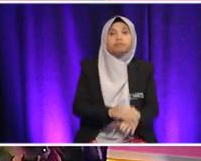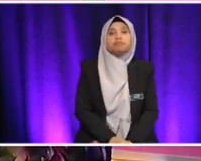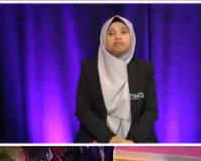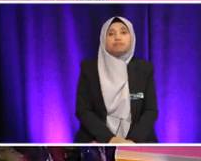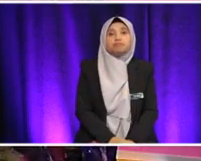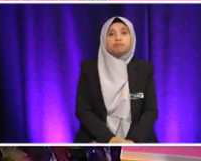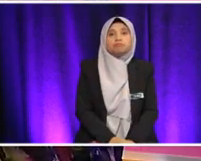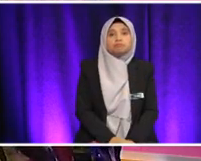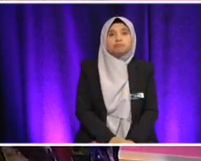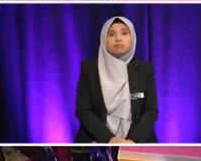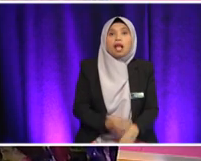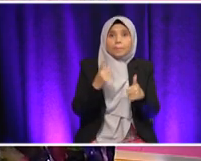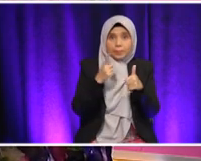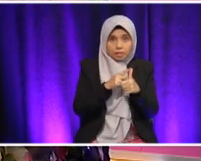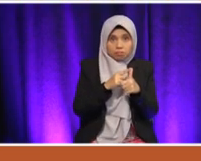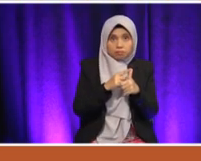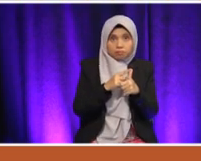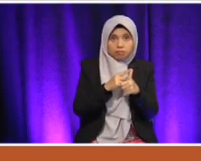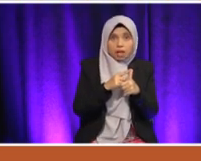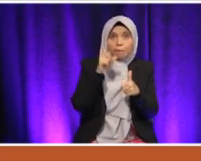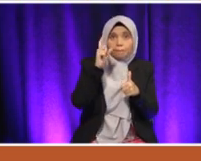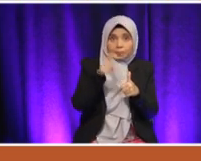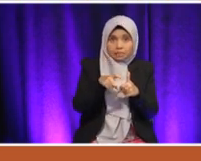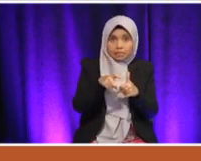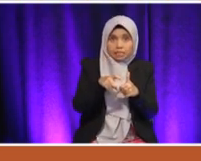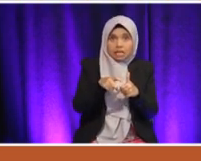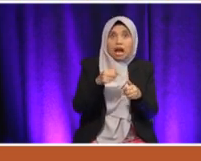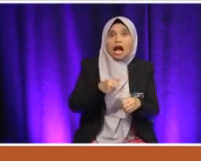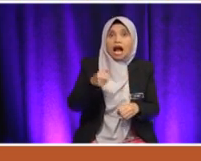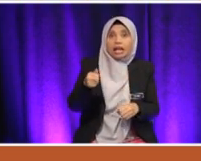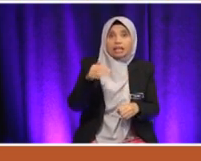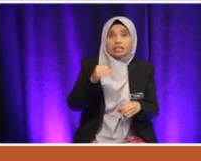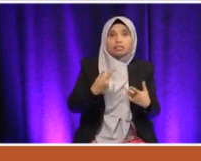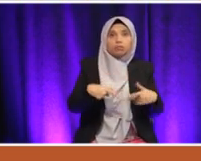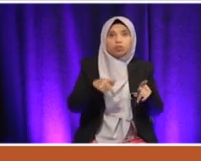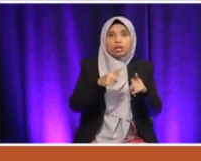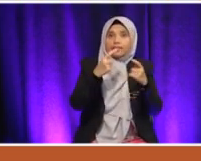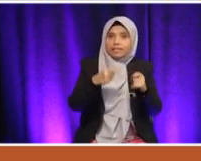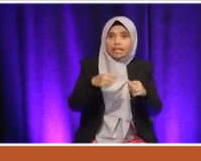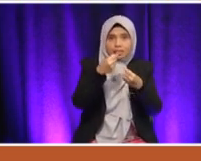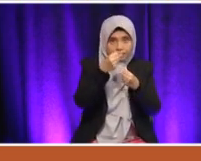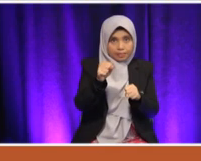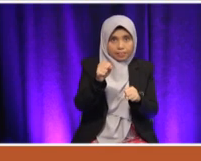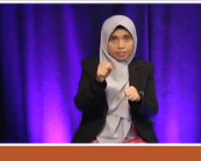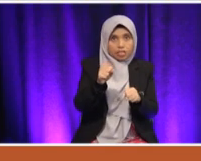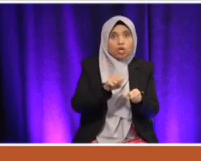oke yang pertama belum memastikan peralatan yang diperlukan telah disediakan